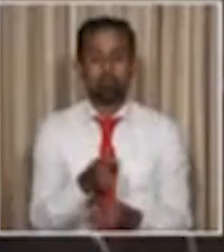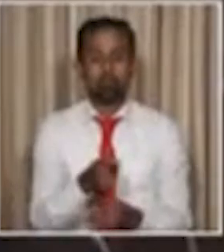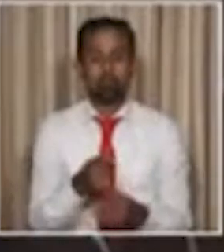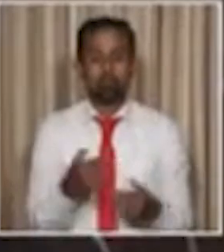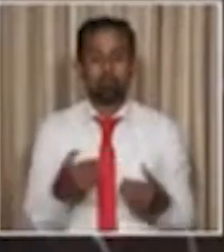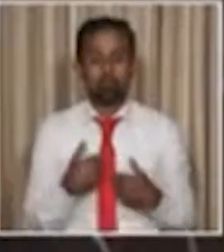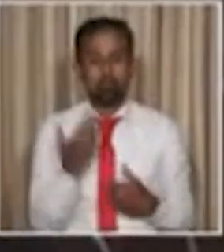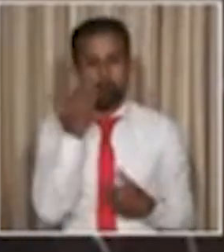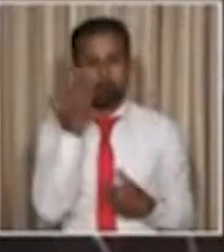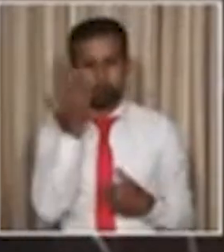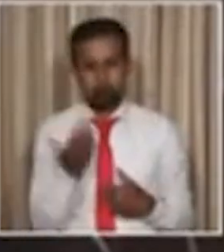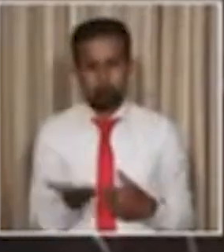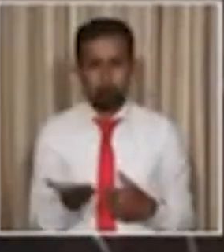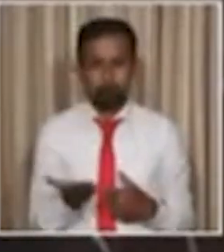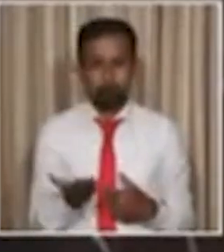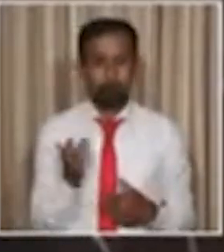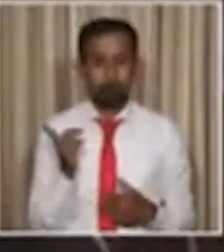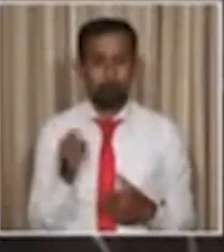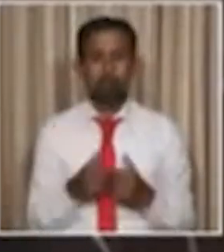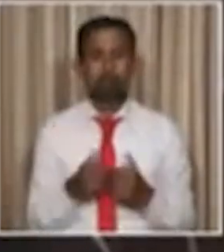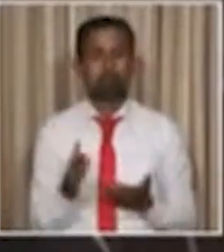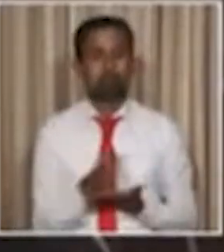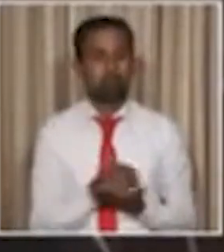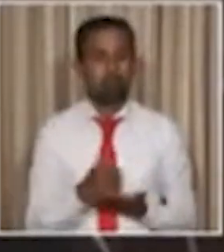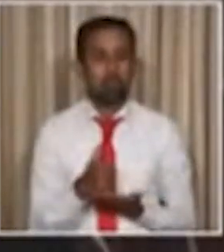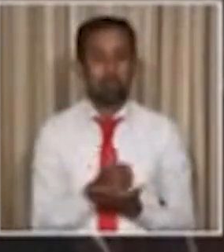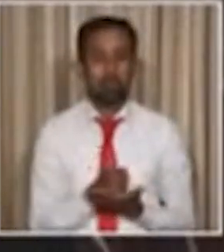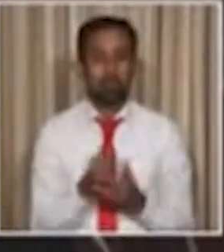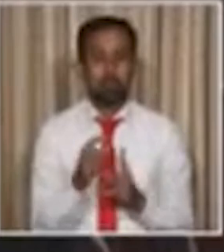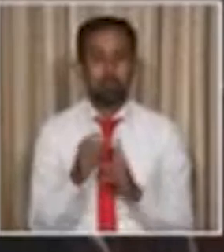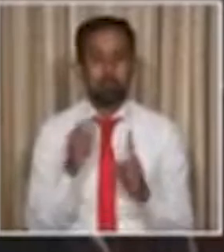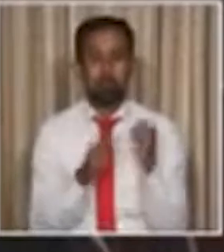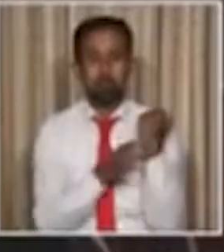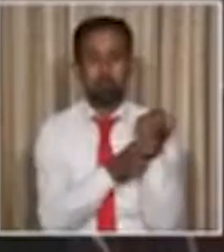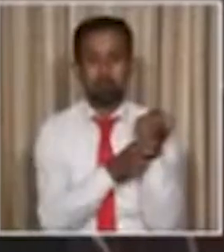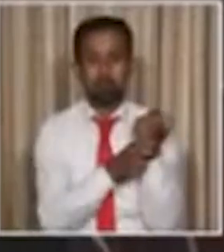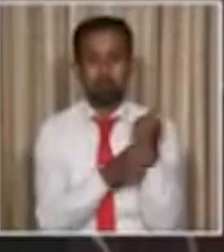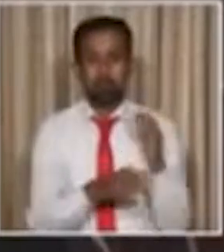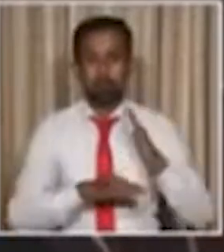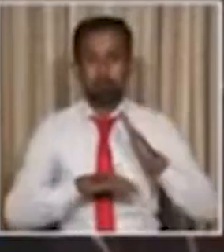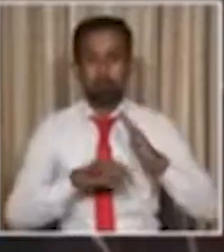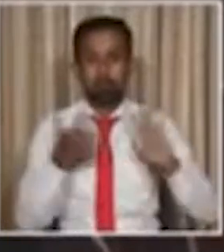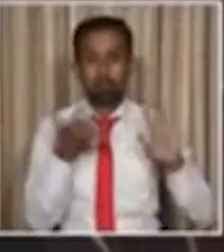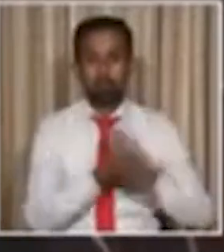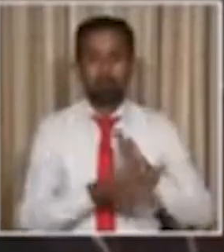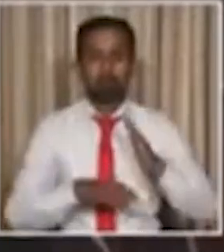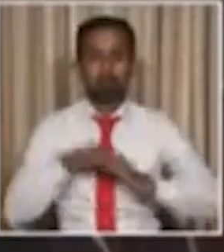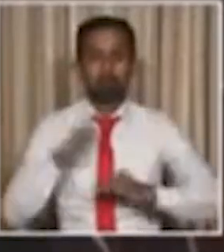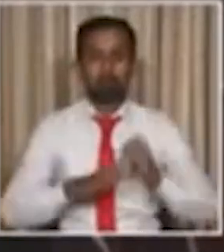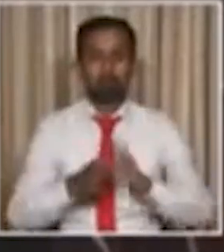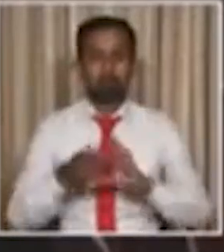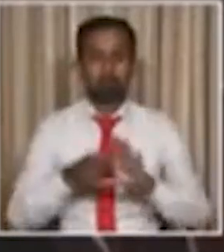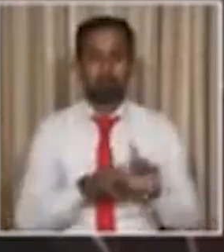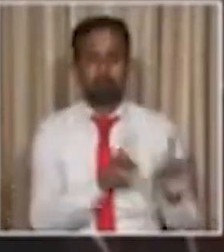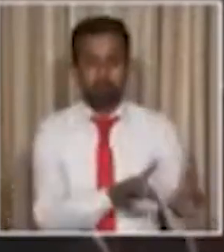අපිට නම් පේන්නේ මේ සම්පූර්ණයෙන්ම පාර්ලිමේන්තු වරප්‍රසාද අවභාවිතා කිරීමට දරන ප්‍රයත්නයක්. දැන්